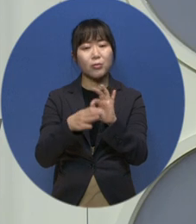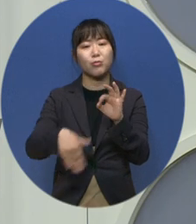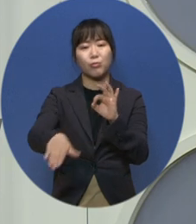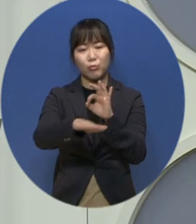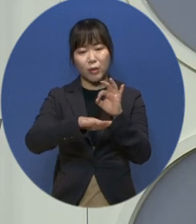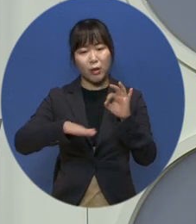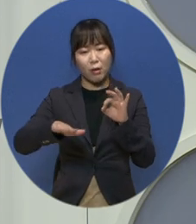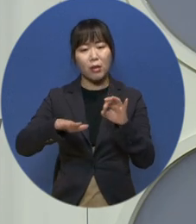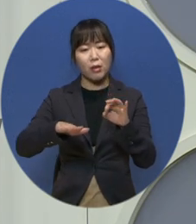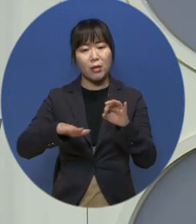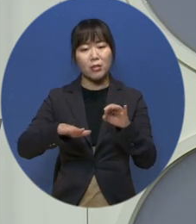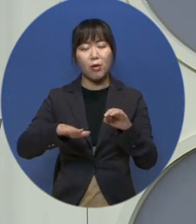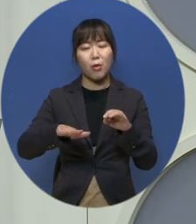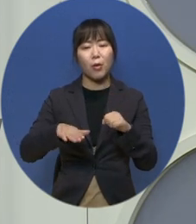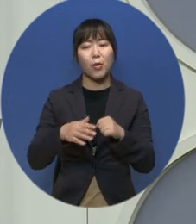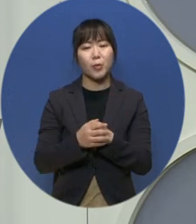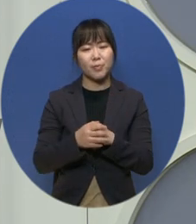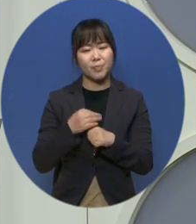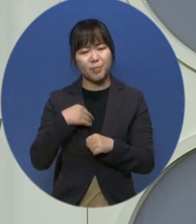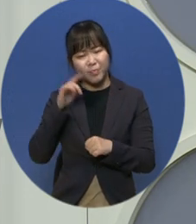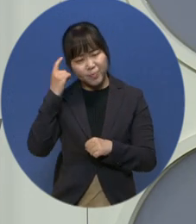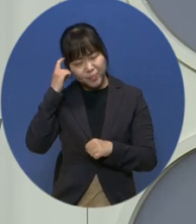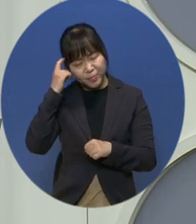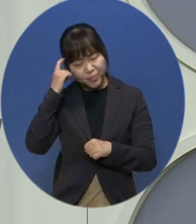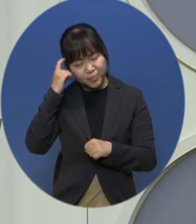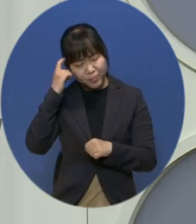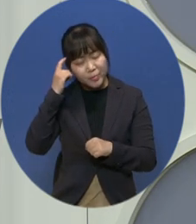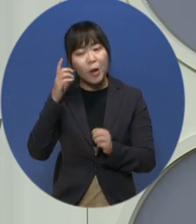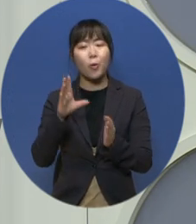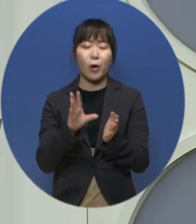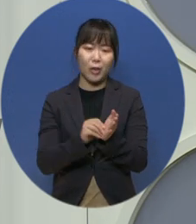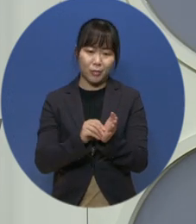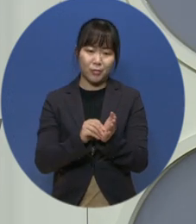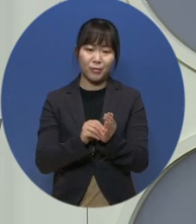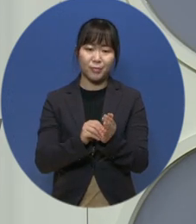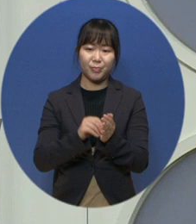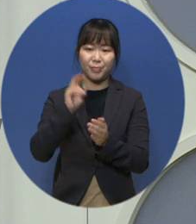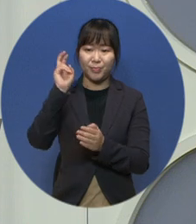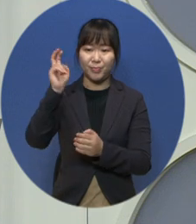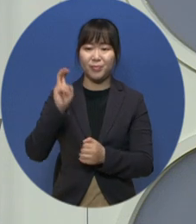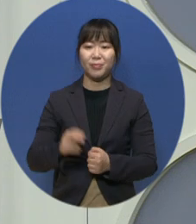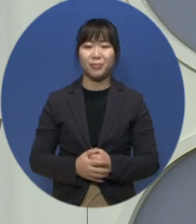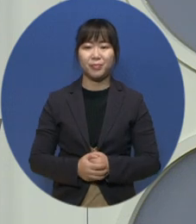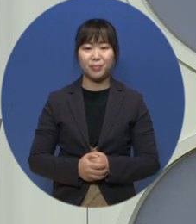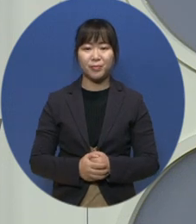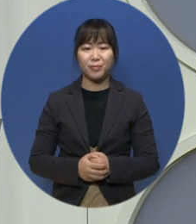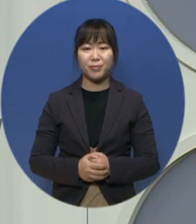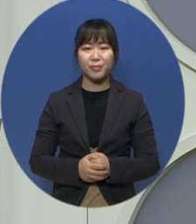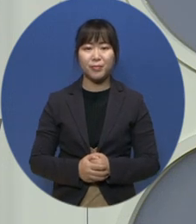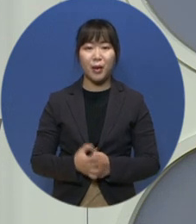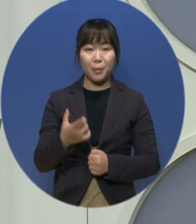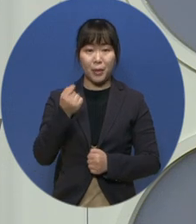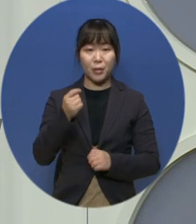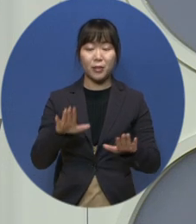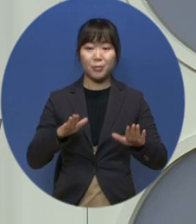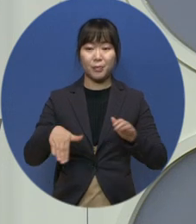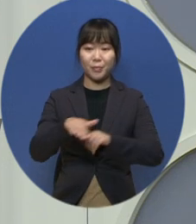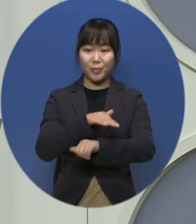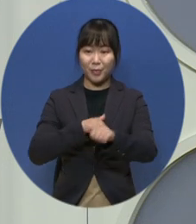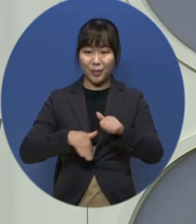저희들이 지금 현재로선 안고 가는 하나의 과제고 숙제가 된 거죠. 빨리 이런 것이